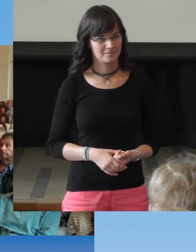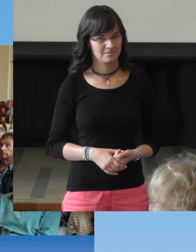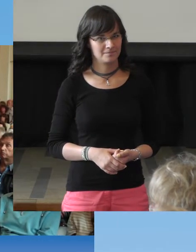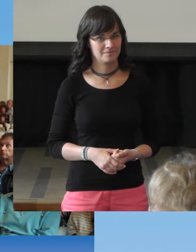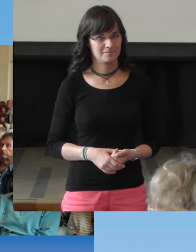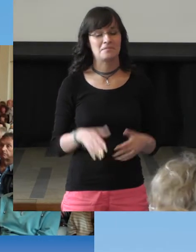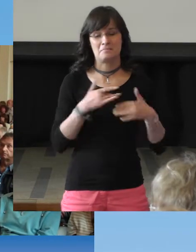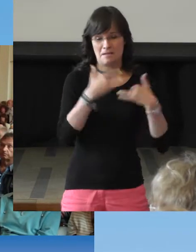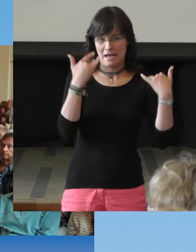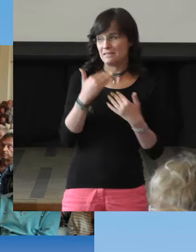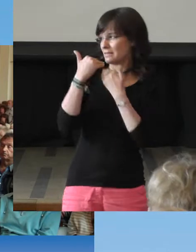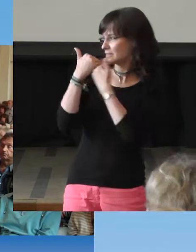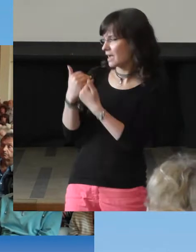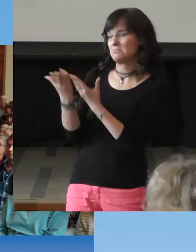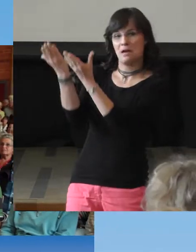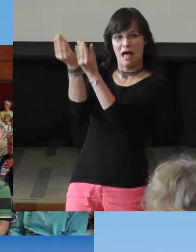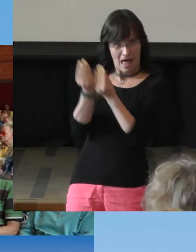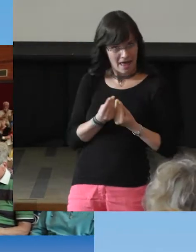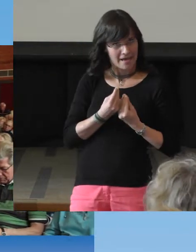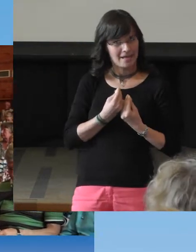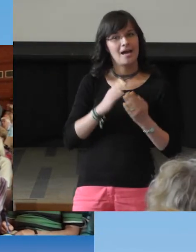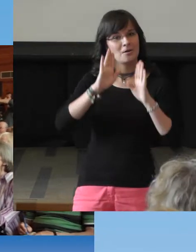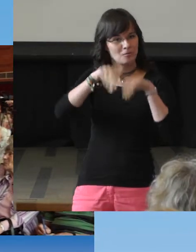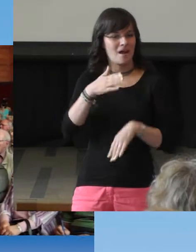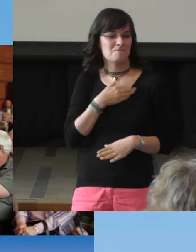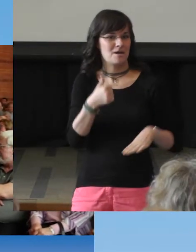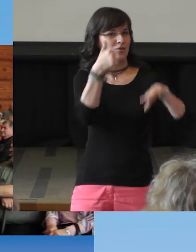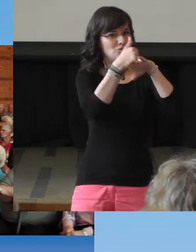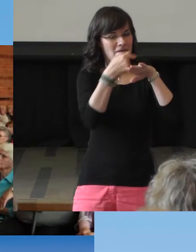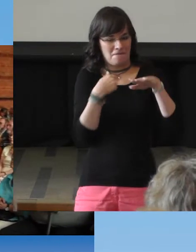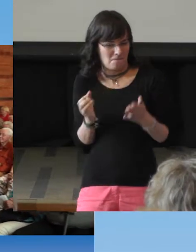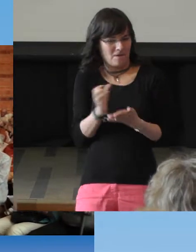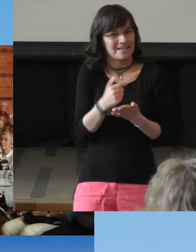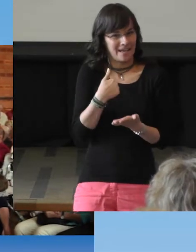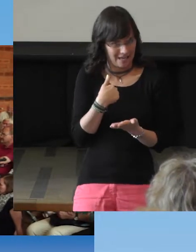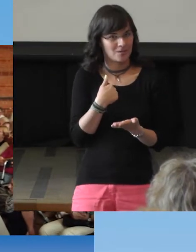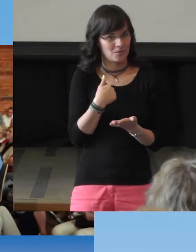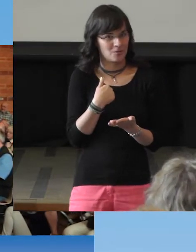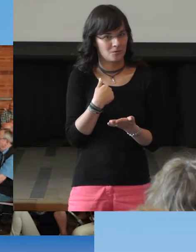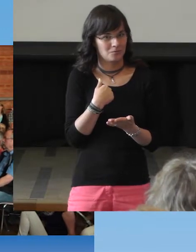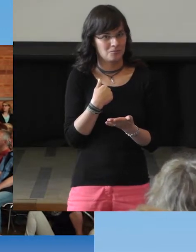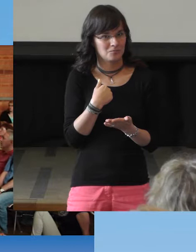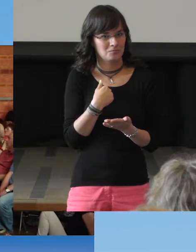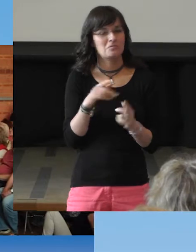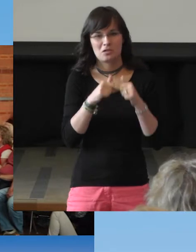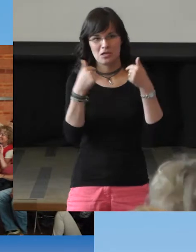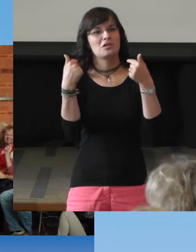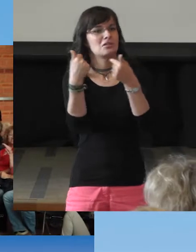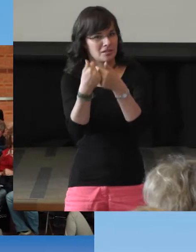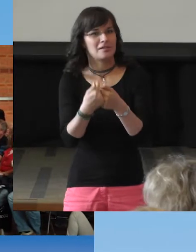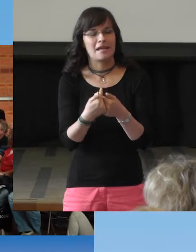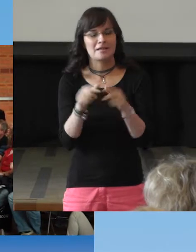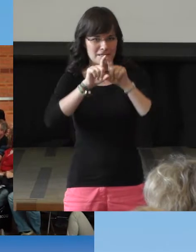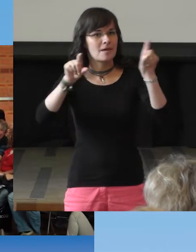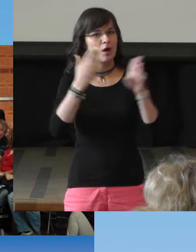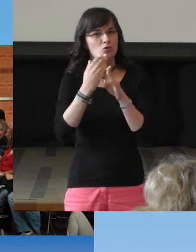Erstmal herzlichen Dank für die Einladung, dass ich heute hier meine Chefin vertreten darf. Das Thema ist mir schon mehrfach von meinen Vorrednern vorgegeben